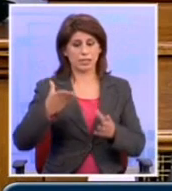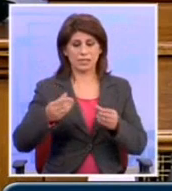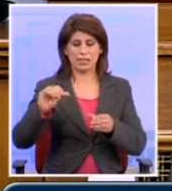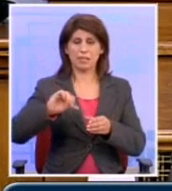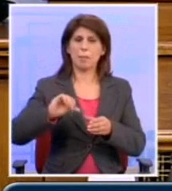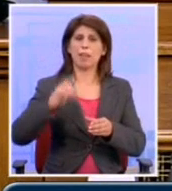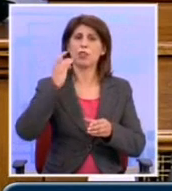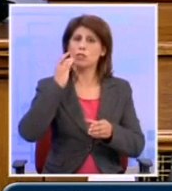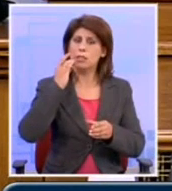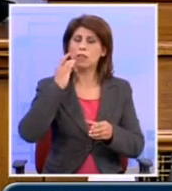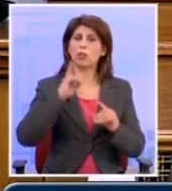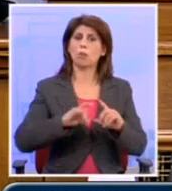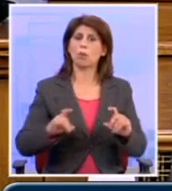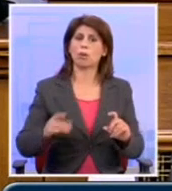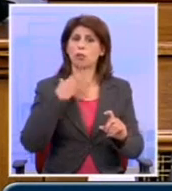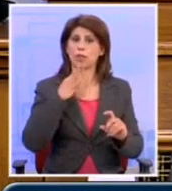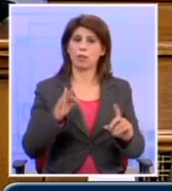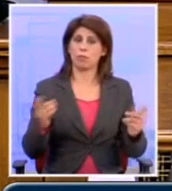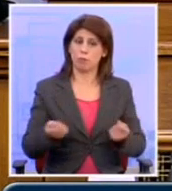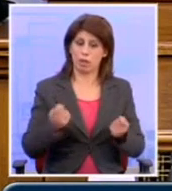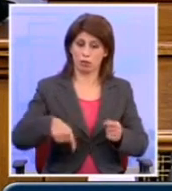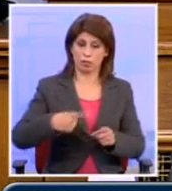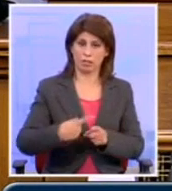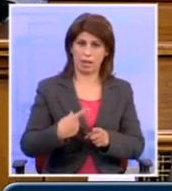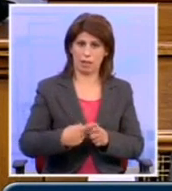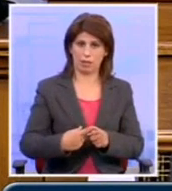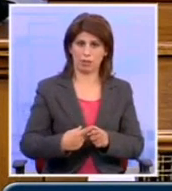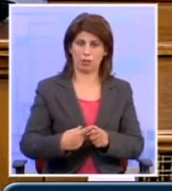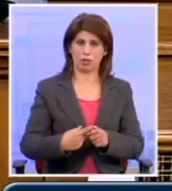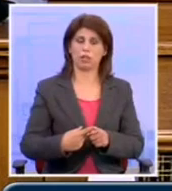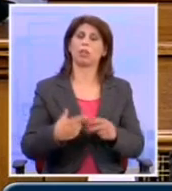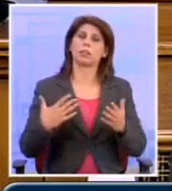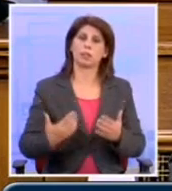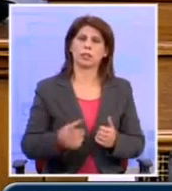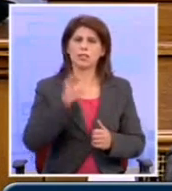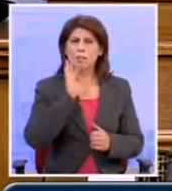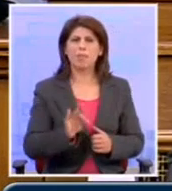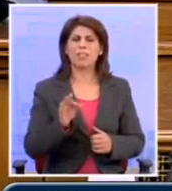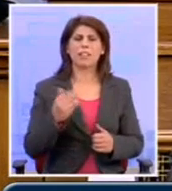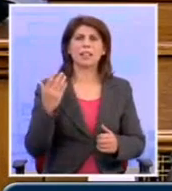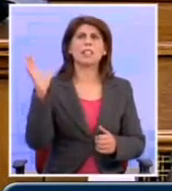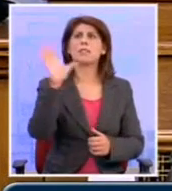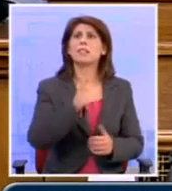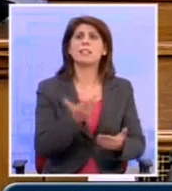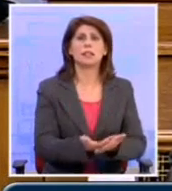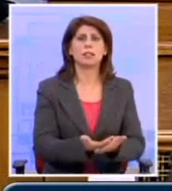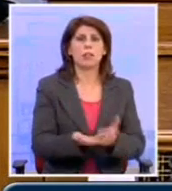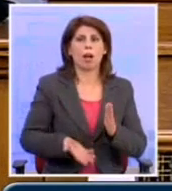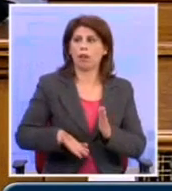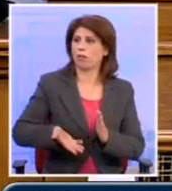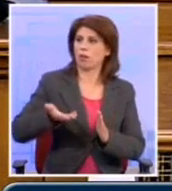του σιδήρου, προϊόντων δηλαδή που παράγονται στη χώρα μας και ήταν σε μηδενική ζήτηση της ουσίας,